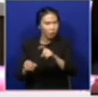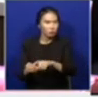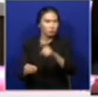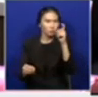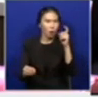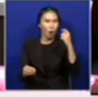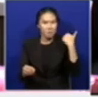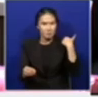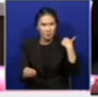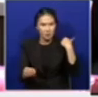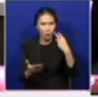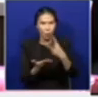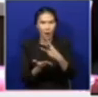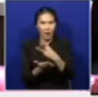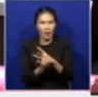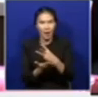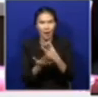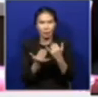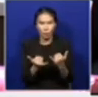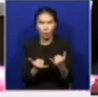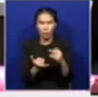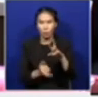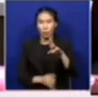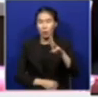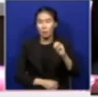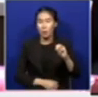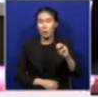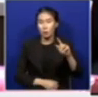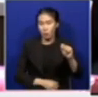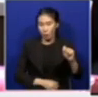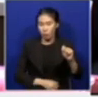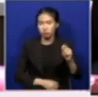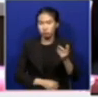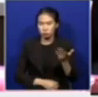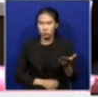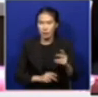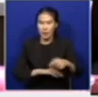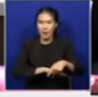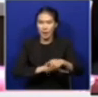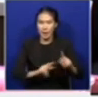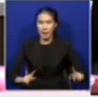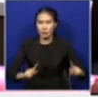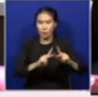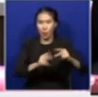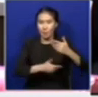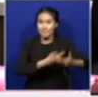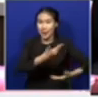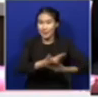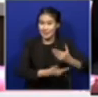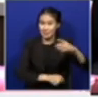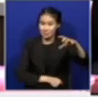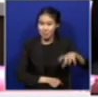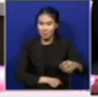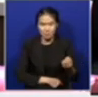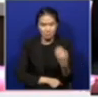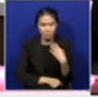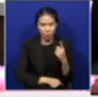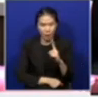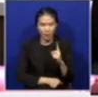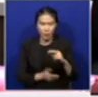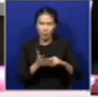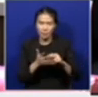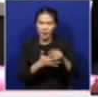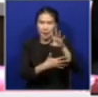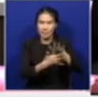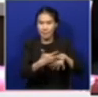ของคณะรัฐมนตรีในขณะที่หลายภาคส่วนแสดงข้อกังวลและคัดค้านอย่างมีนัยสำคัญจึงเป็นผ